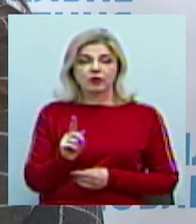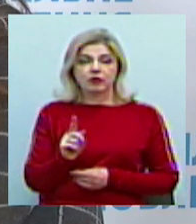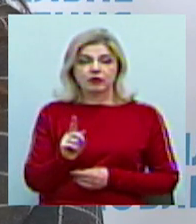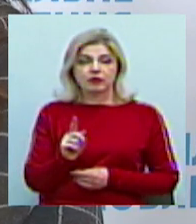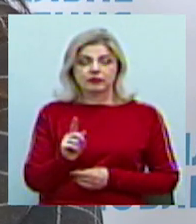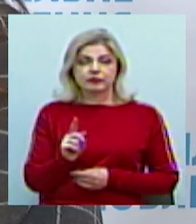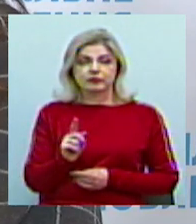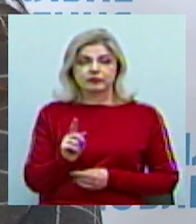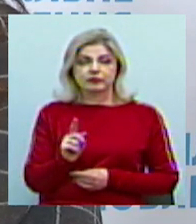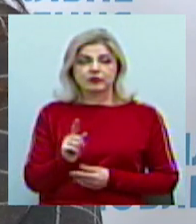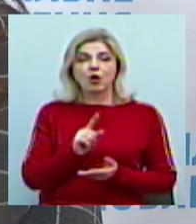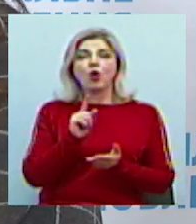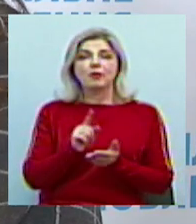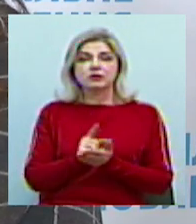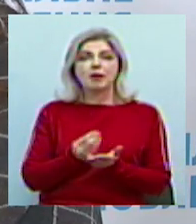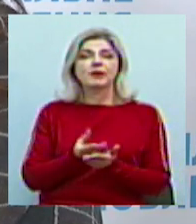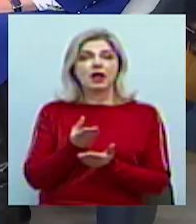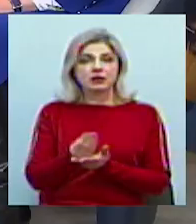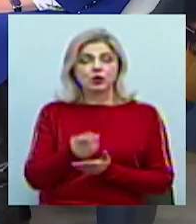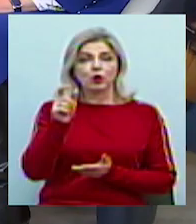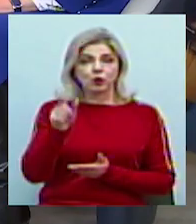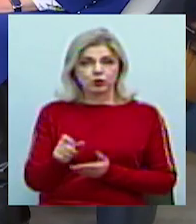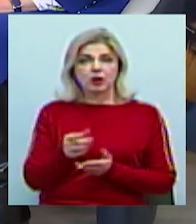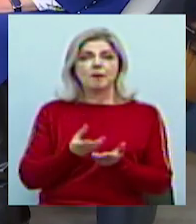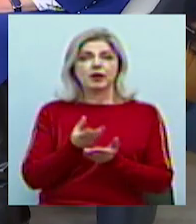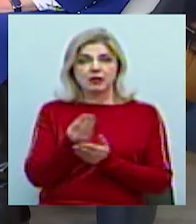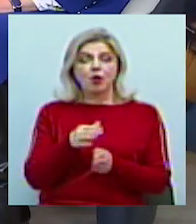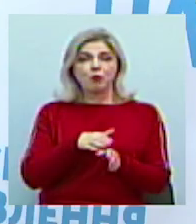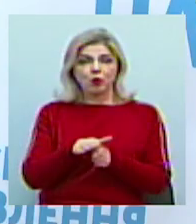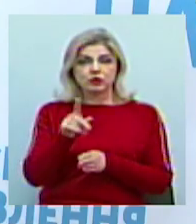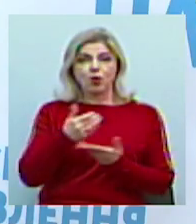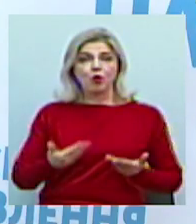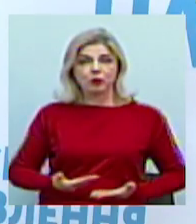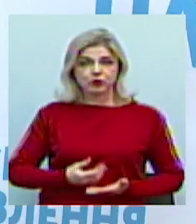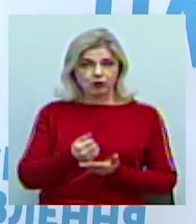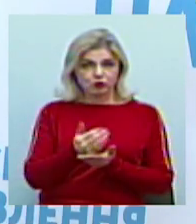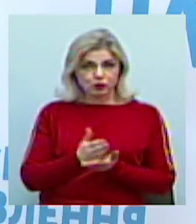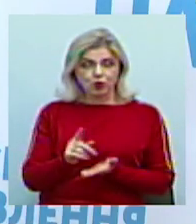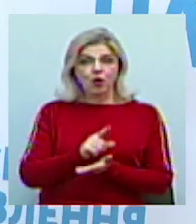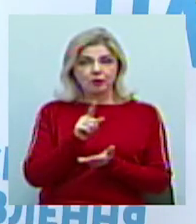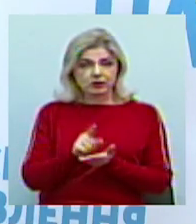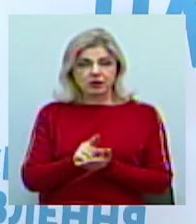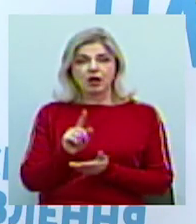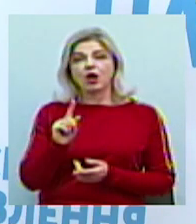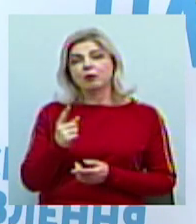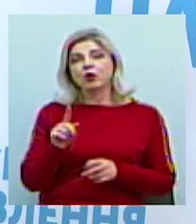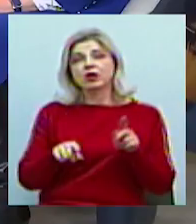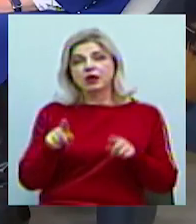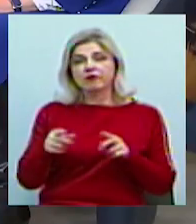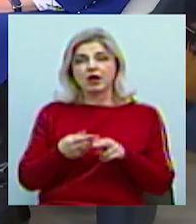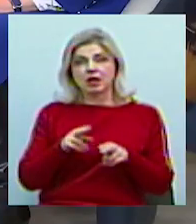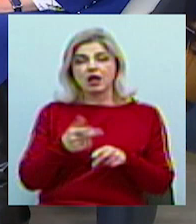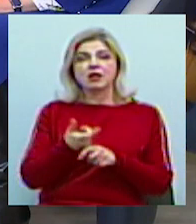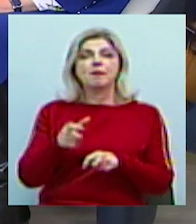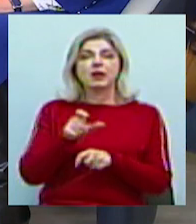час відмінений обов'язковий платіж. Тобто людина сплачує повністю за комунальні послуги без обов'язкового платежу, тому що іноді цей обов'язковий платіж